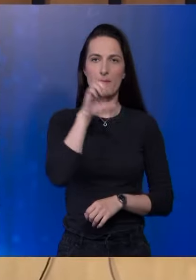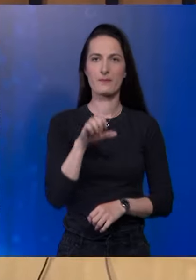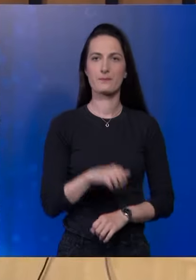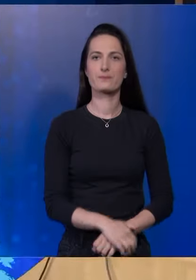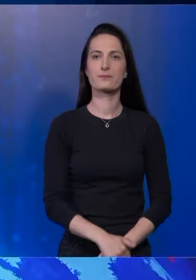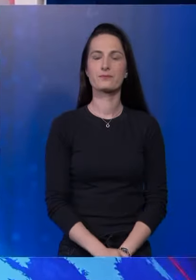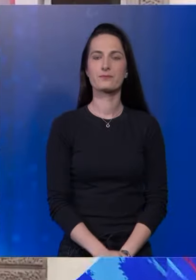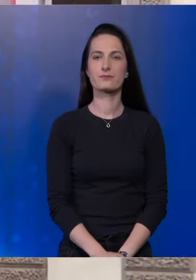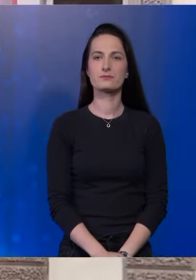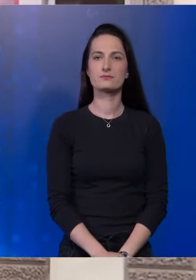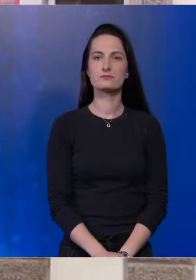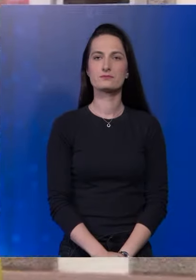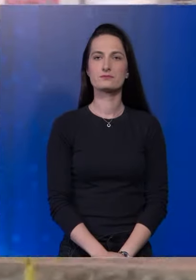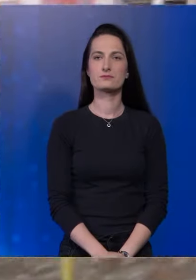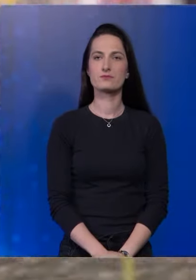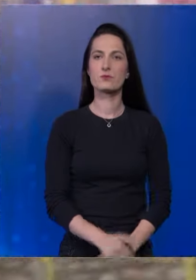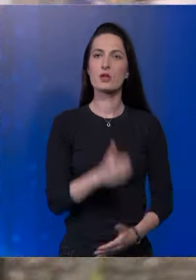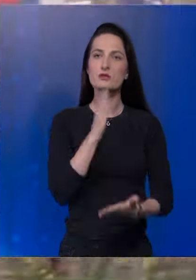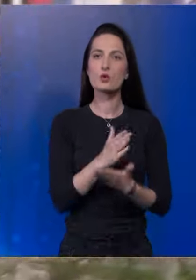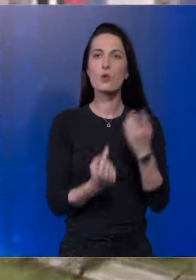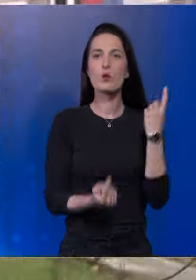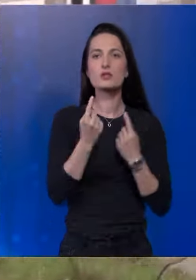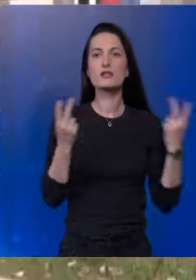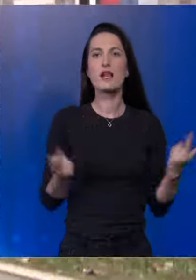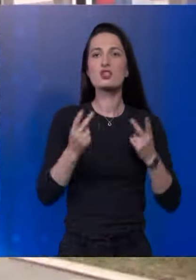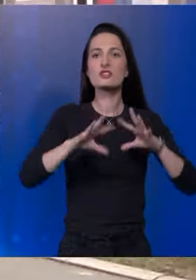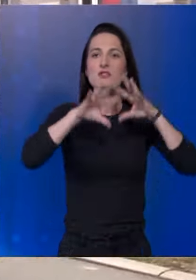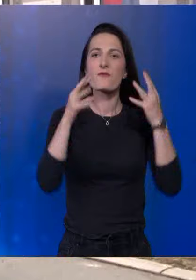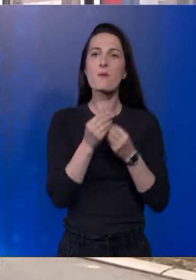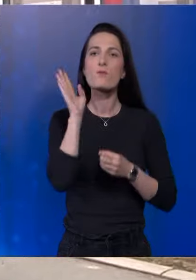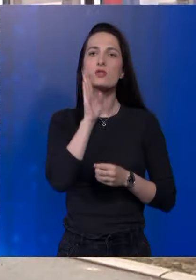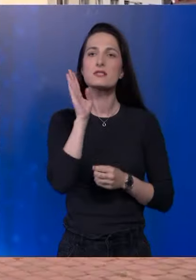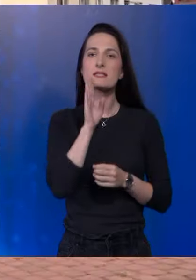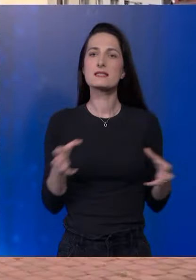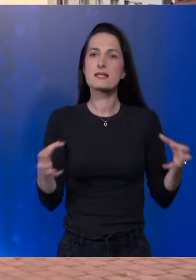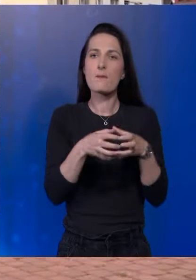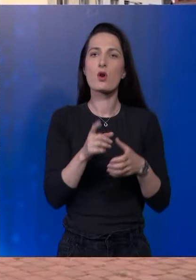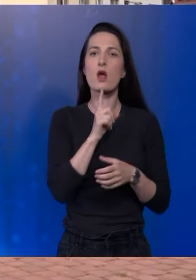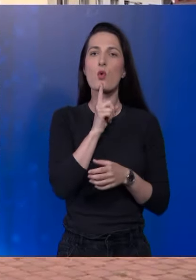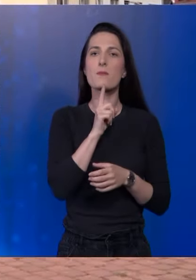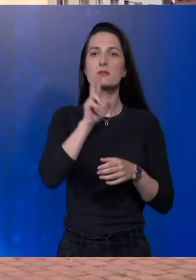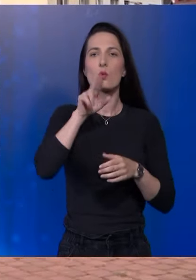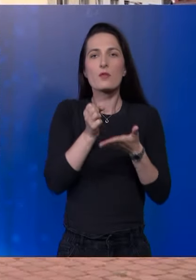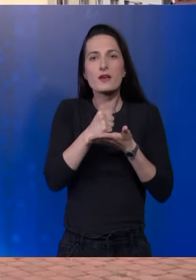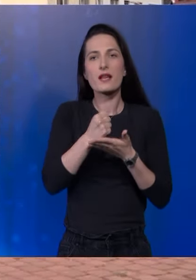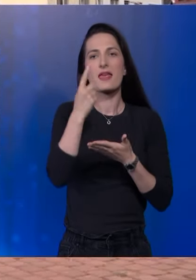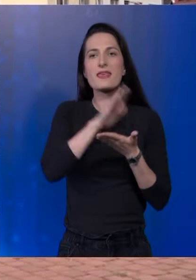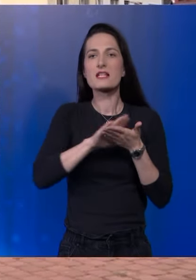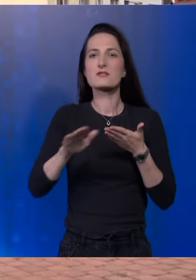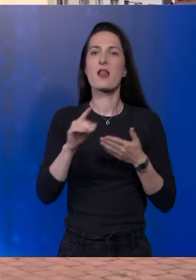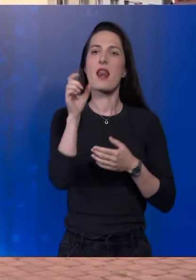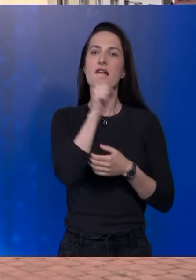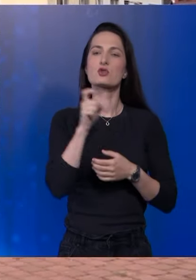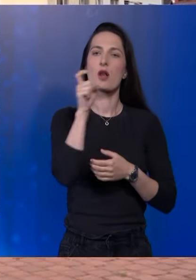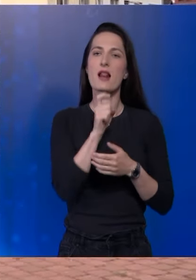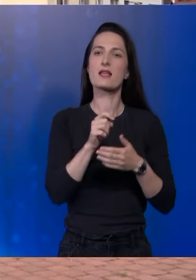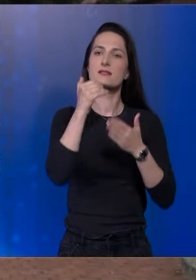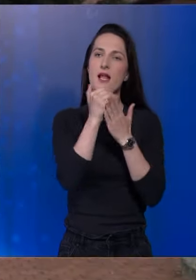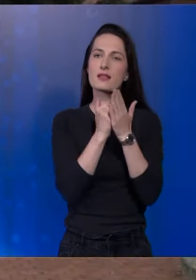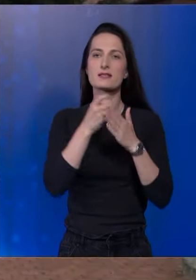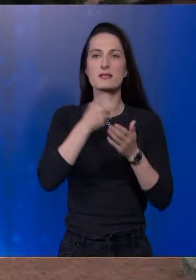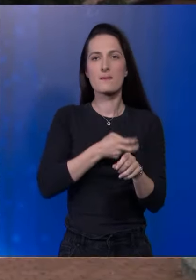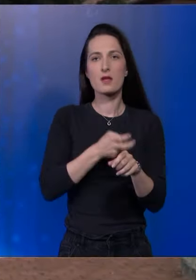Evrope. Dok pojedinci traže Svebosanski sabor na kojem bi se utvrdila jedinstvena nacionalna strategija